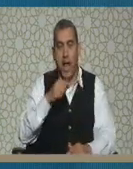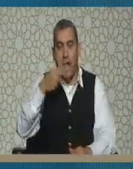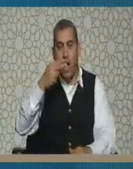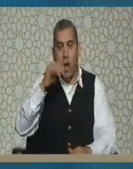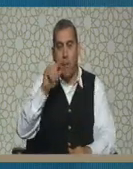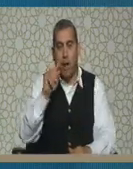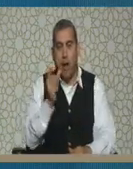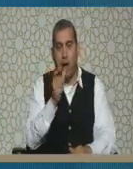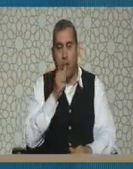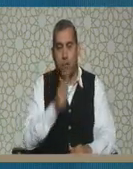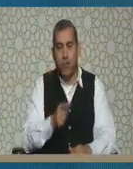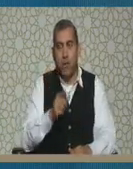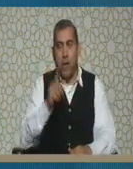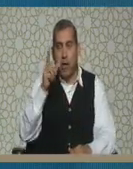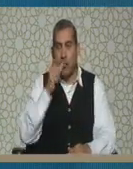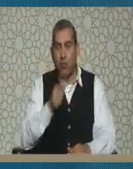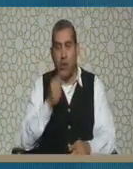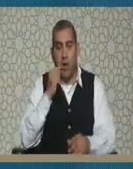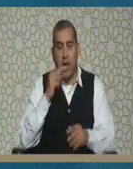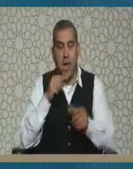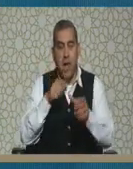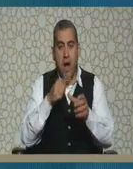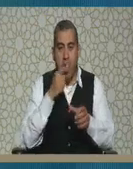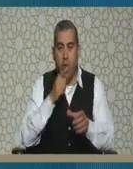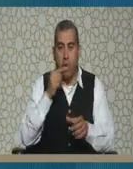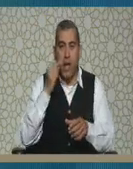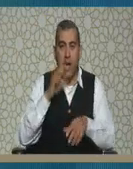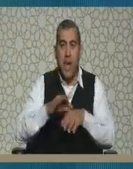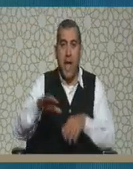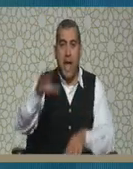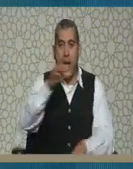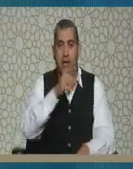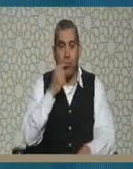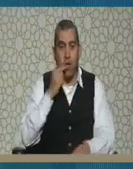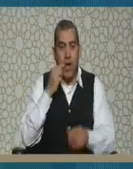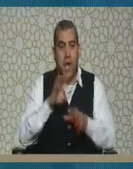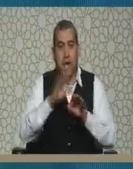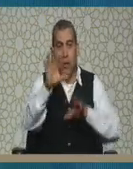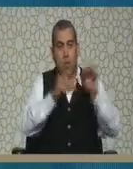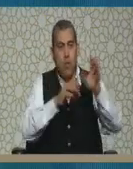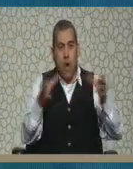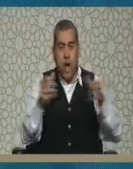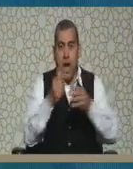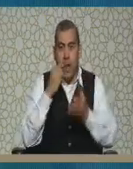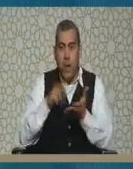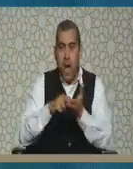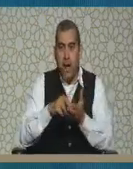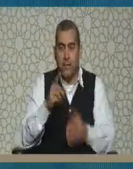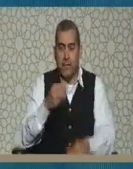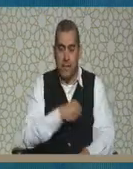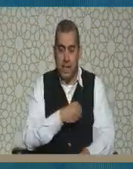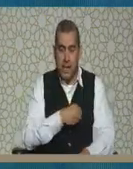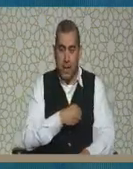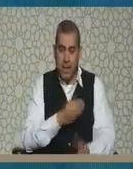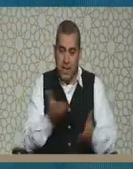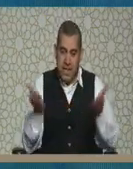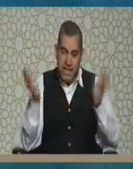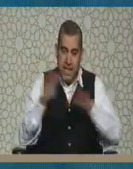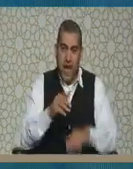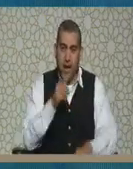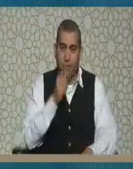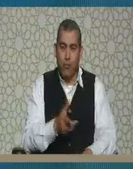الذين قال لهم الناس ان الناس قد جمعوا لكم فاخشوهم فزادهم ايمانا وقالوا حسبنا الله